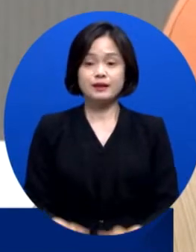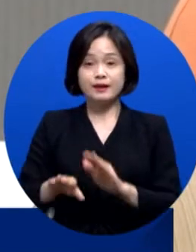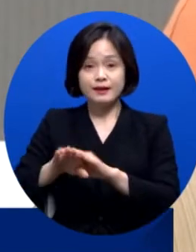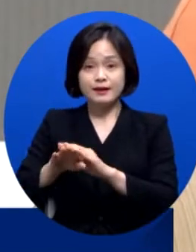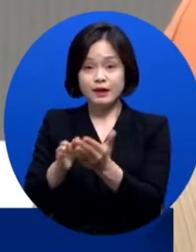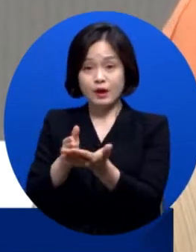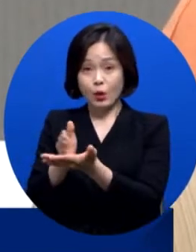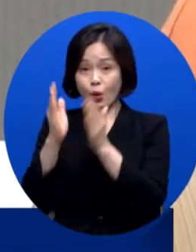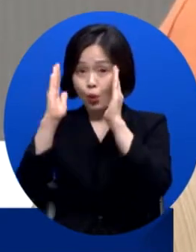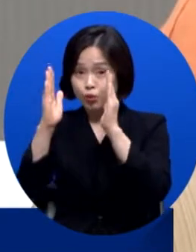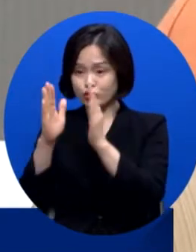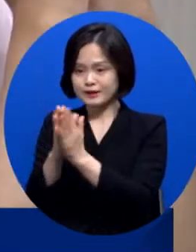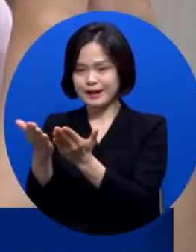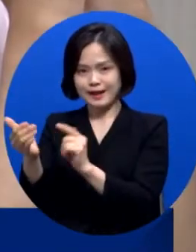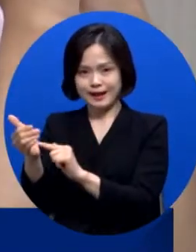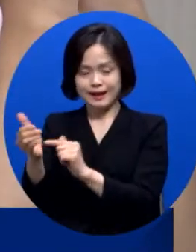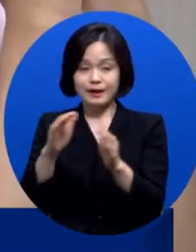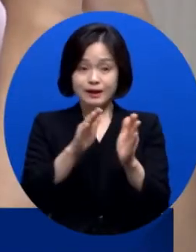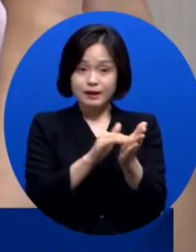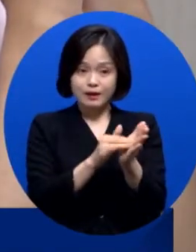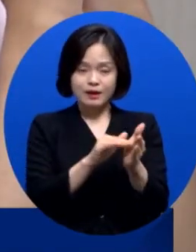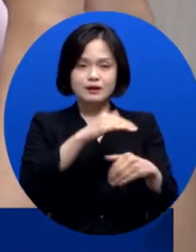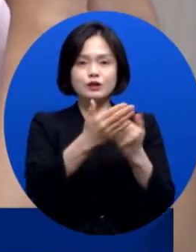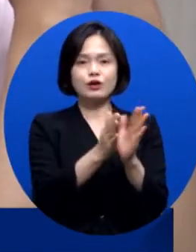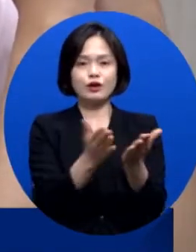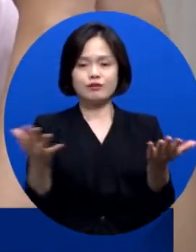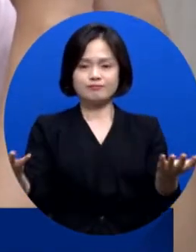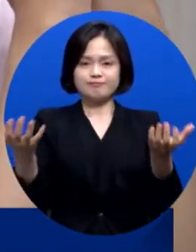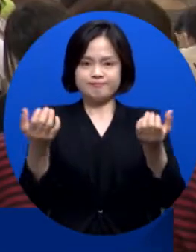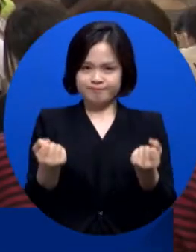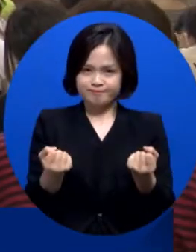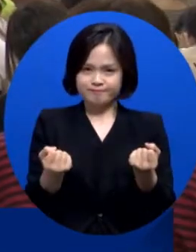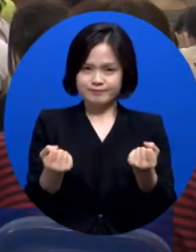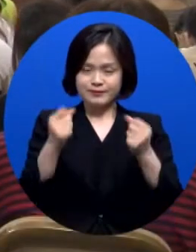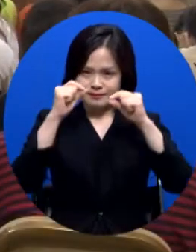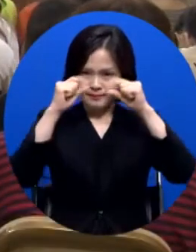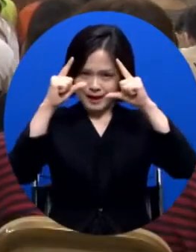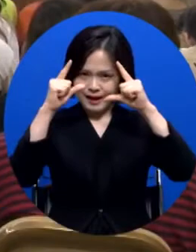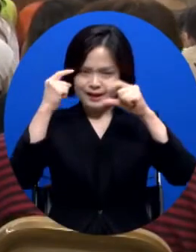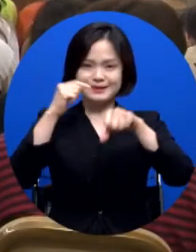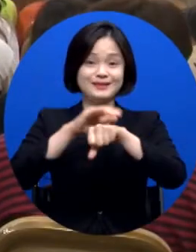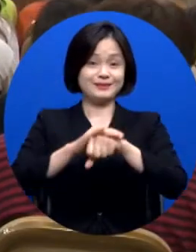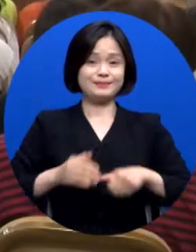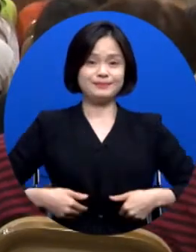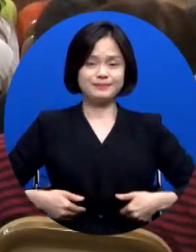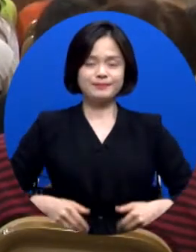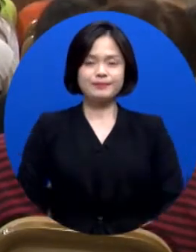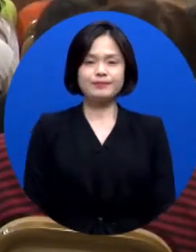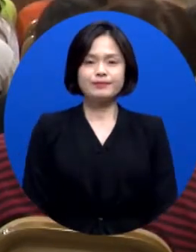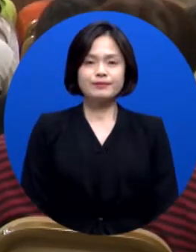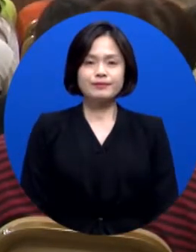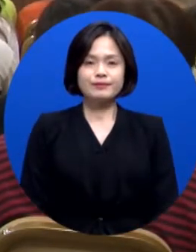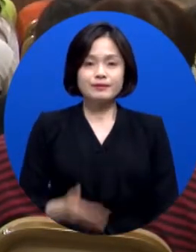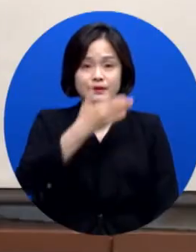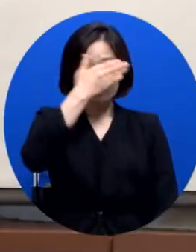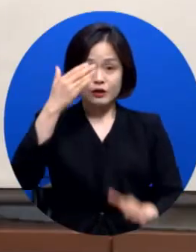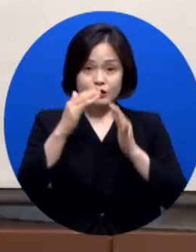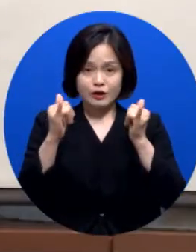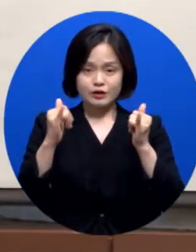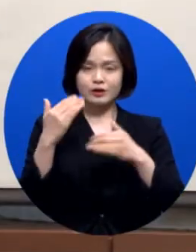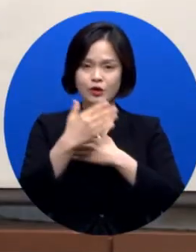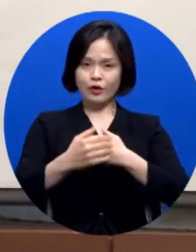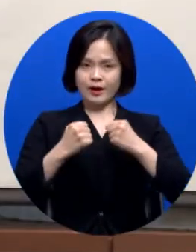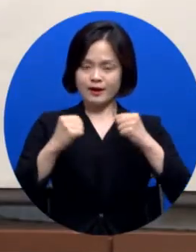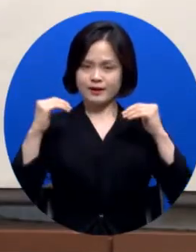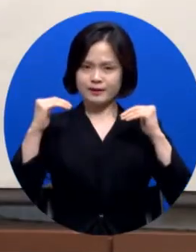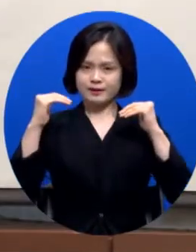성경을 가지고 세상이 무엇인지 눈을 뜨고 분별하는 지혜가 필요하다. 한편 성년을 맞이한 청년들이 건강하게 성숙할